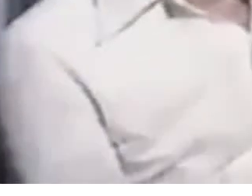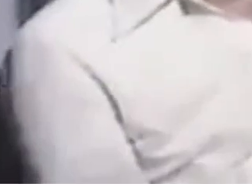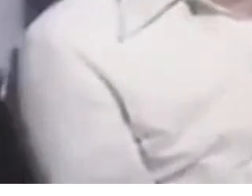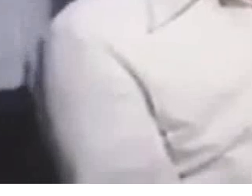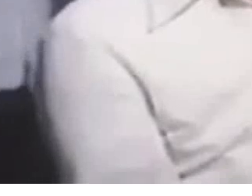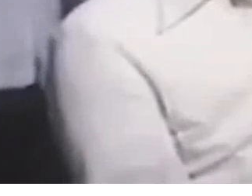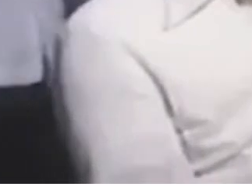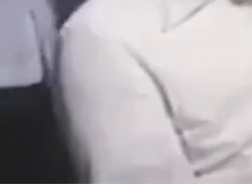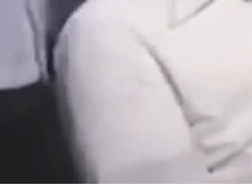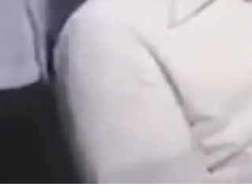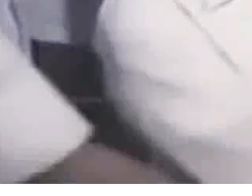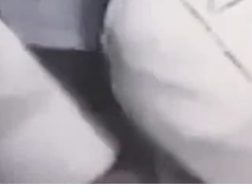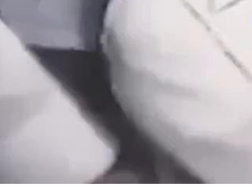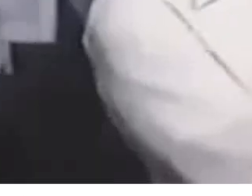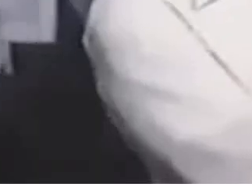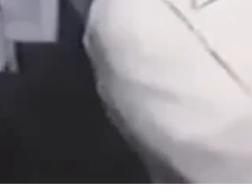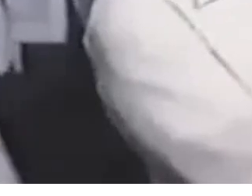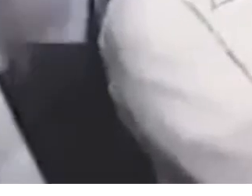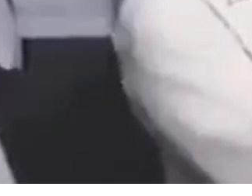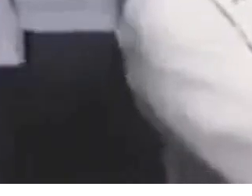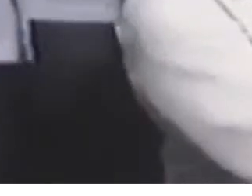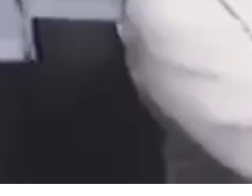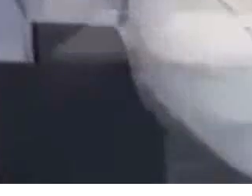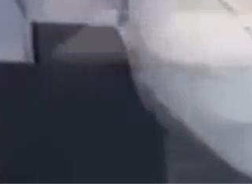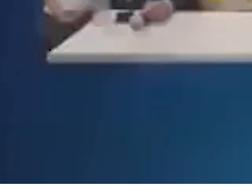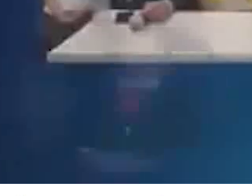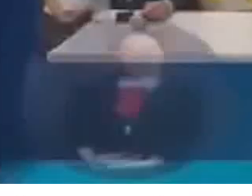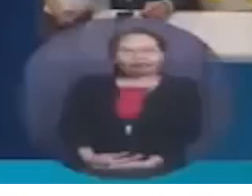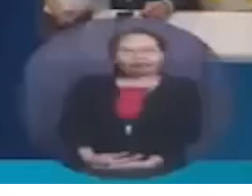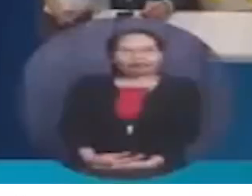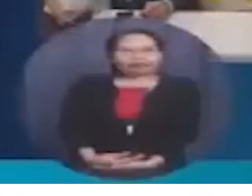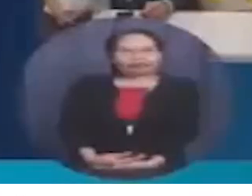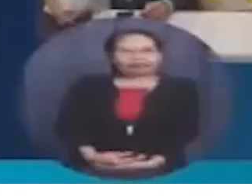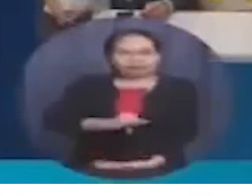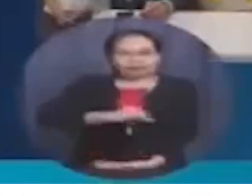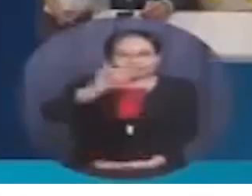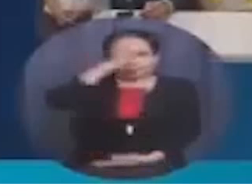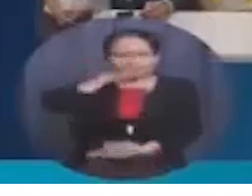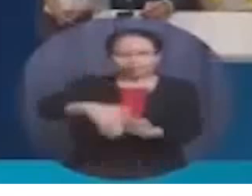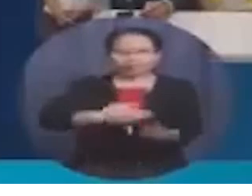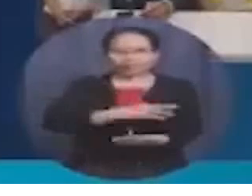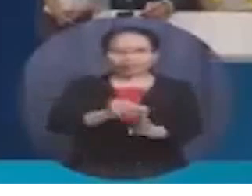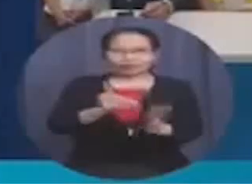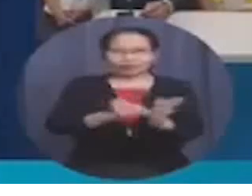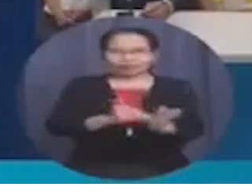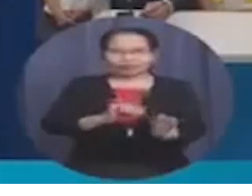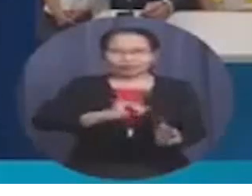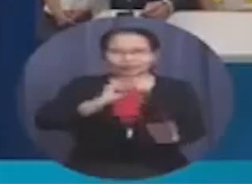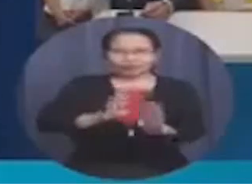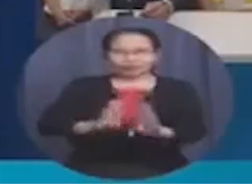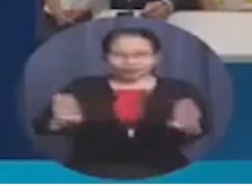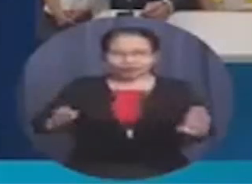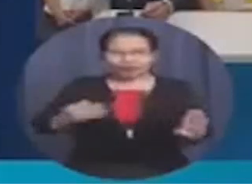Alam ko na lahat ang doktrina ng mga relihiyon eh. Para ako eh. Ako naman open